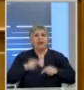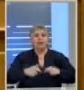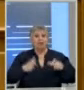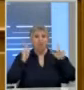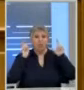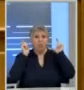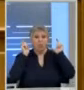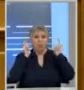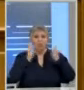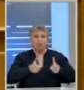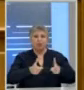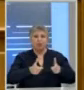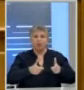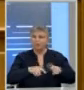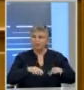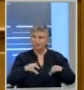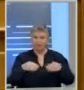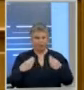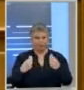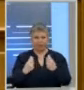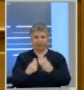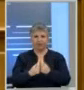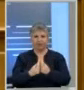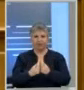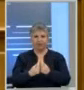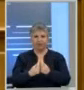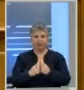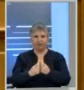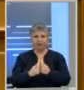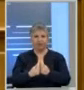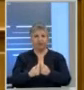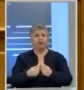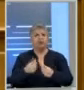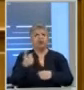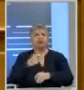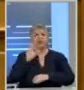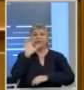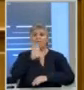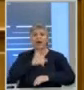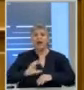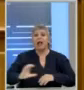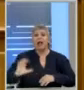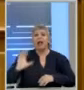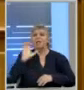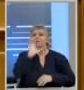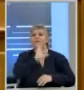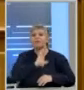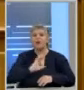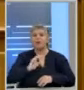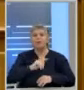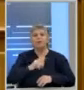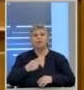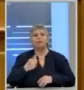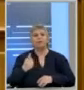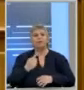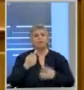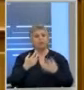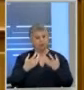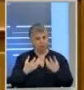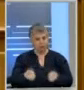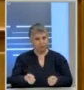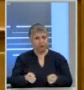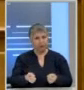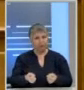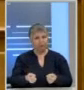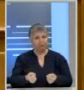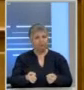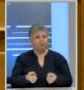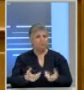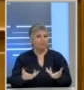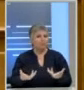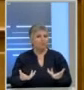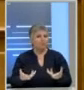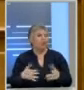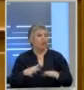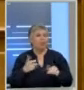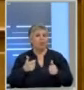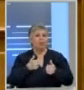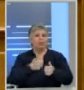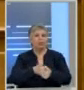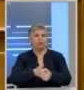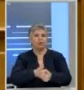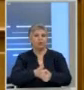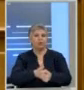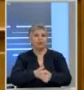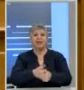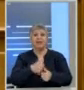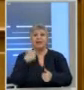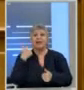δημοκρατίας. Είναι ξένο προς το ευρωπαϊκό κεκτημένο. Σε μια ευνομούμενη ευρωπαϊκή